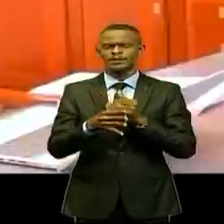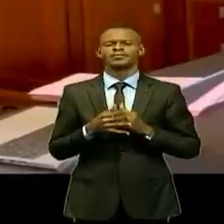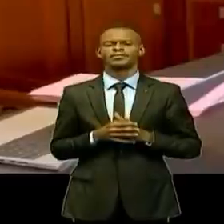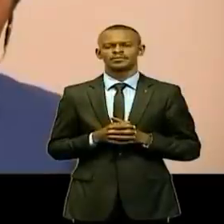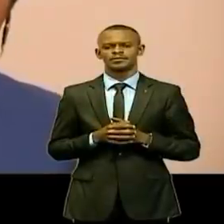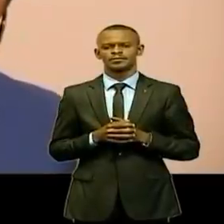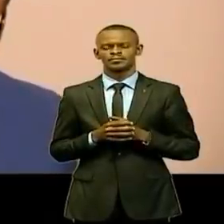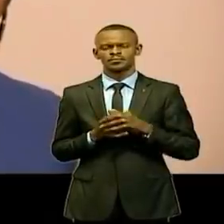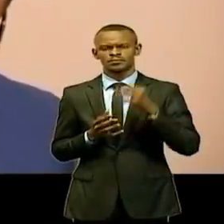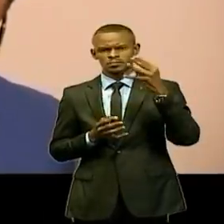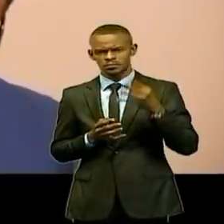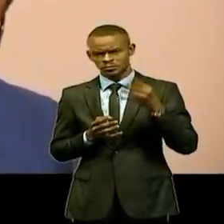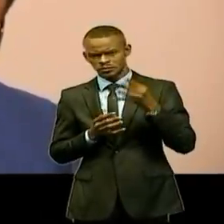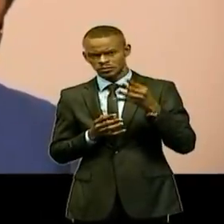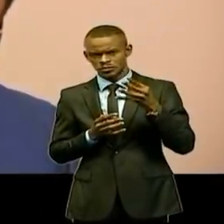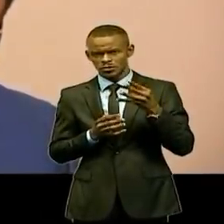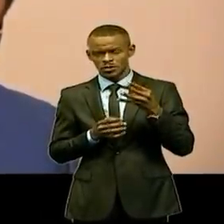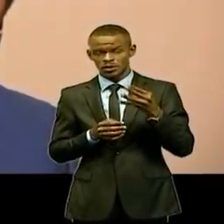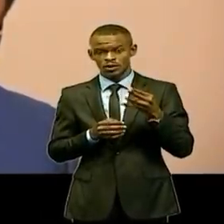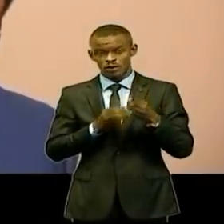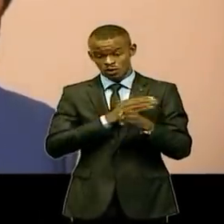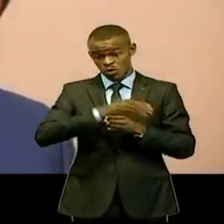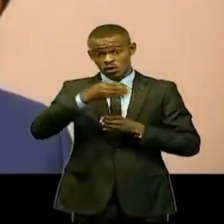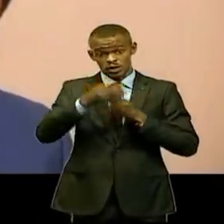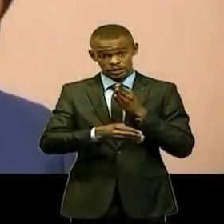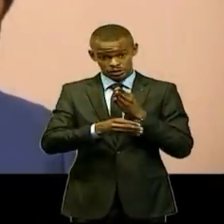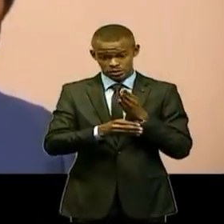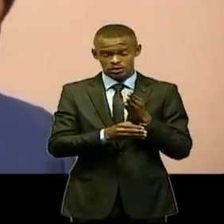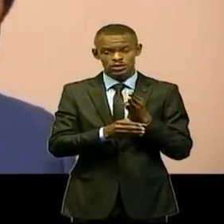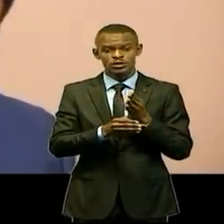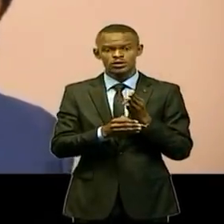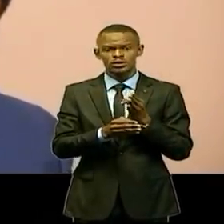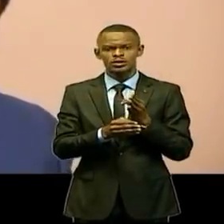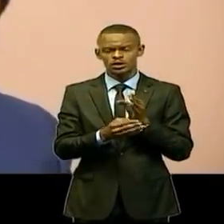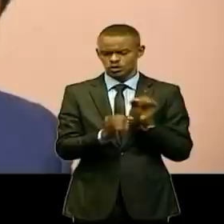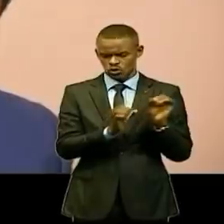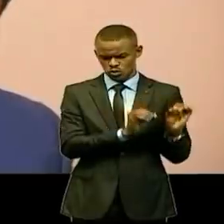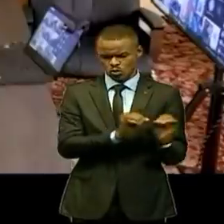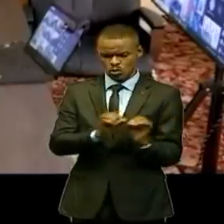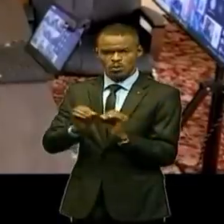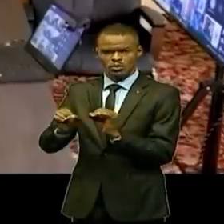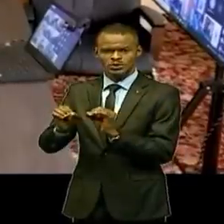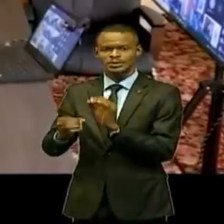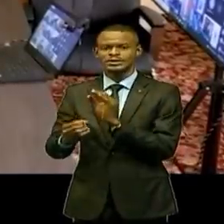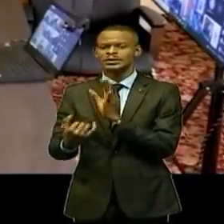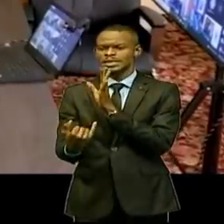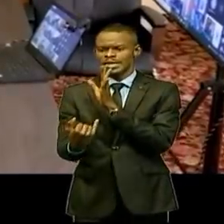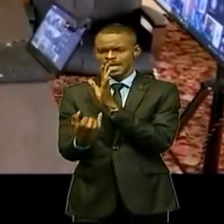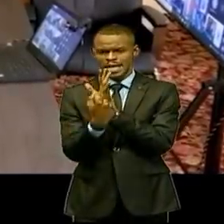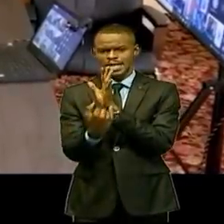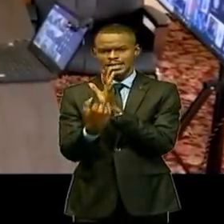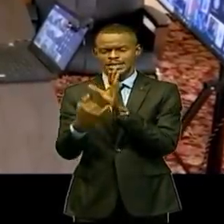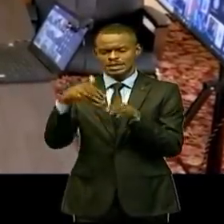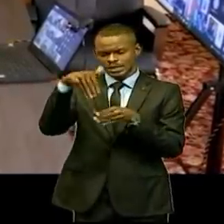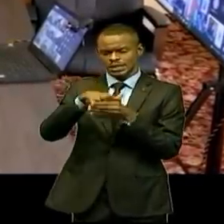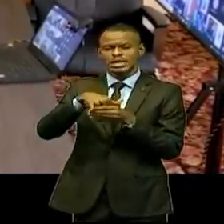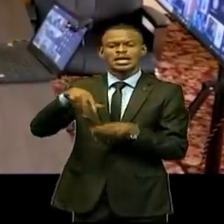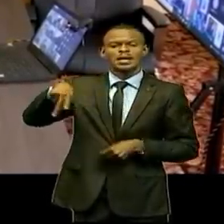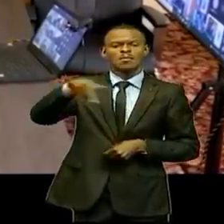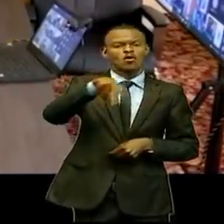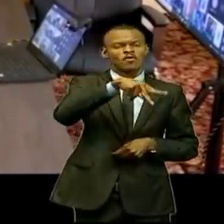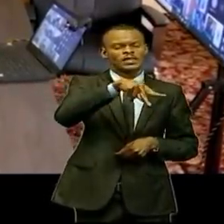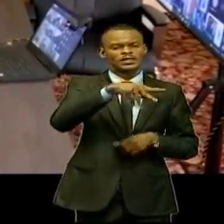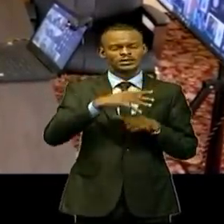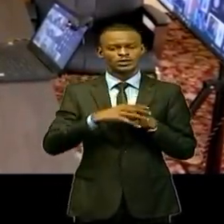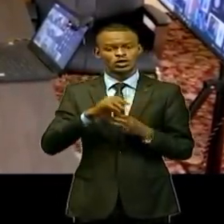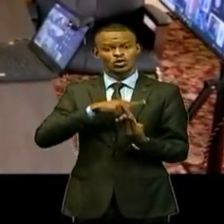Concrétisation des opportunités industrielles existantes dans nos provinces. Le projet de développement du tissu industriel en